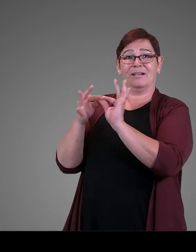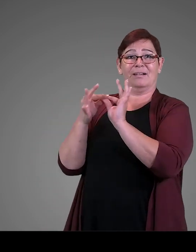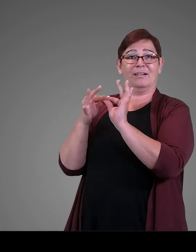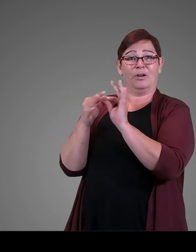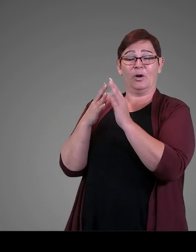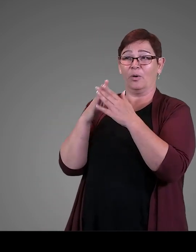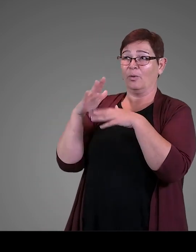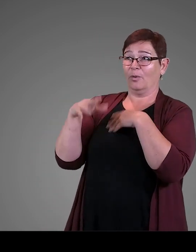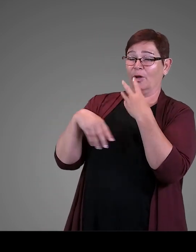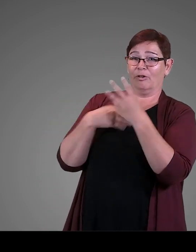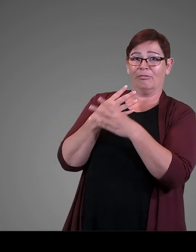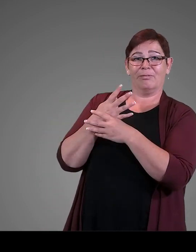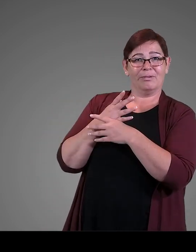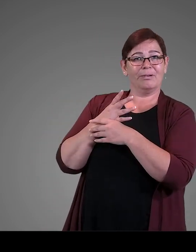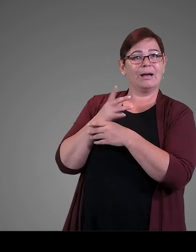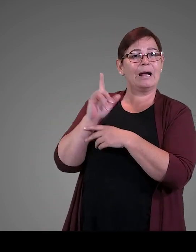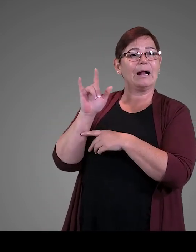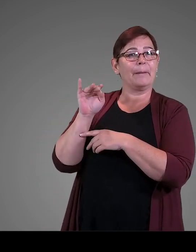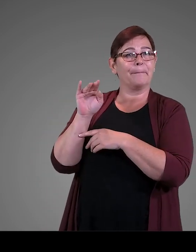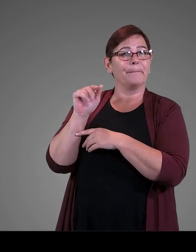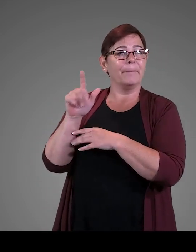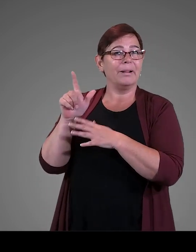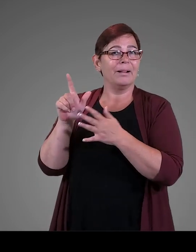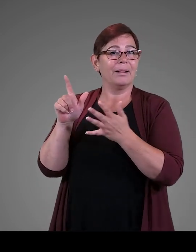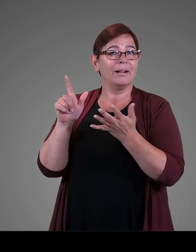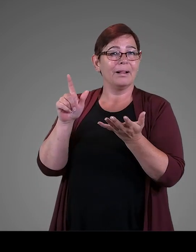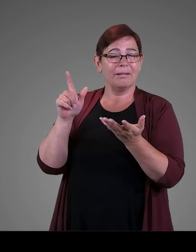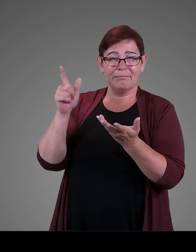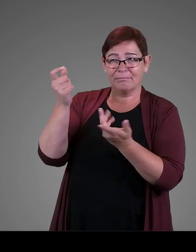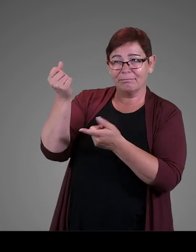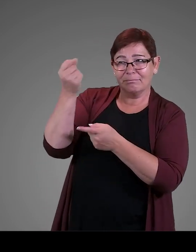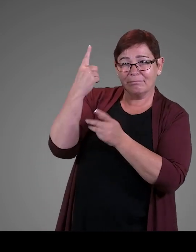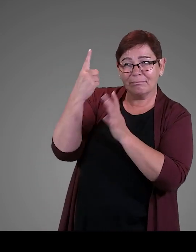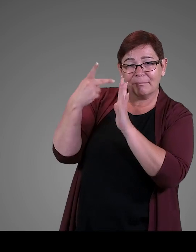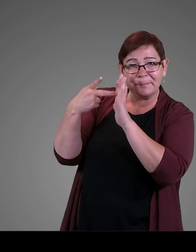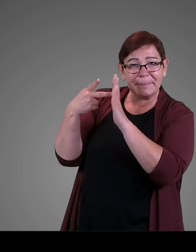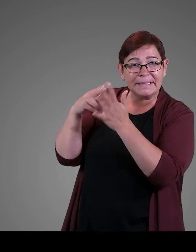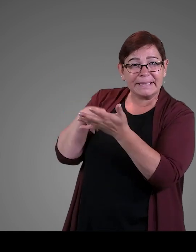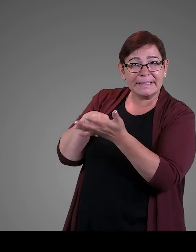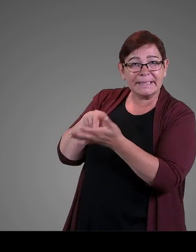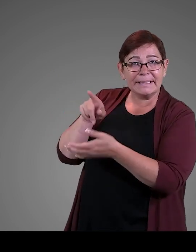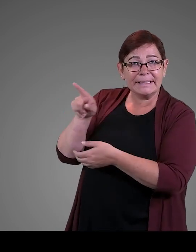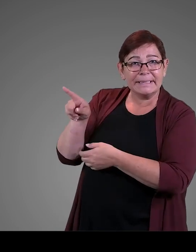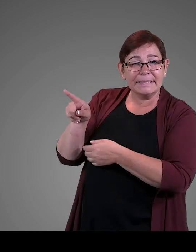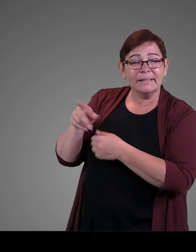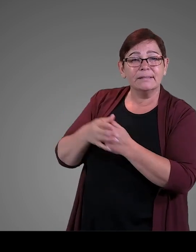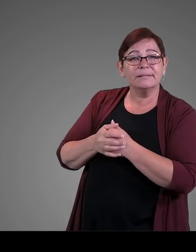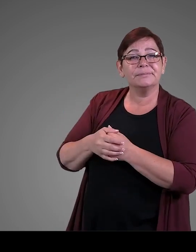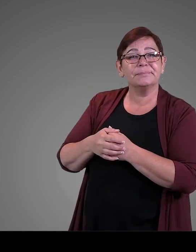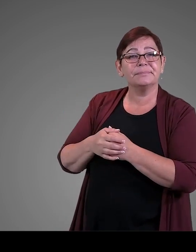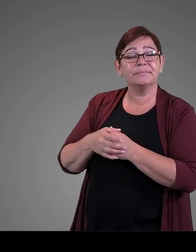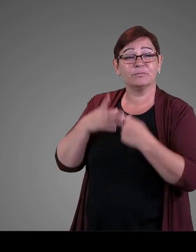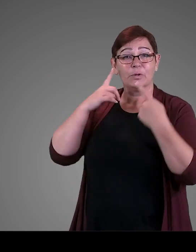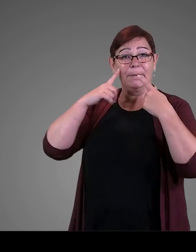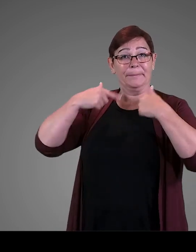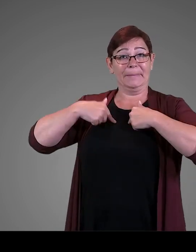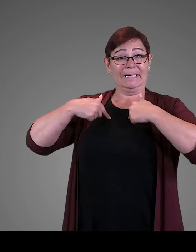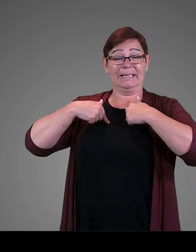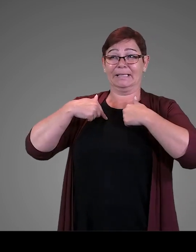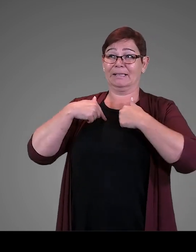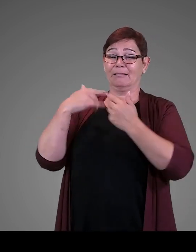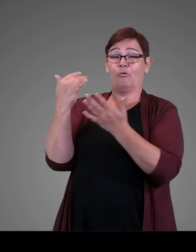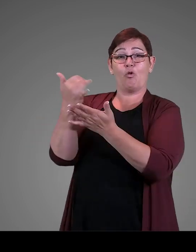qu'on comprend ce sens de... Et un centre d'artistes, pour moi, c'est un interstice